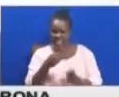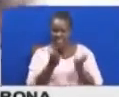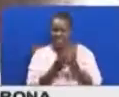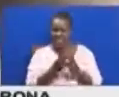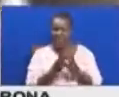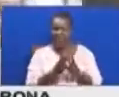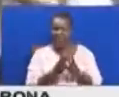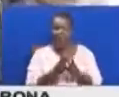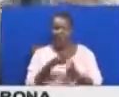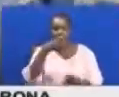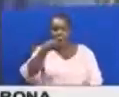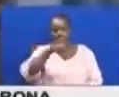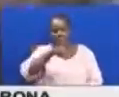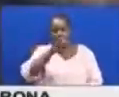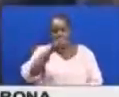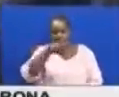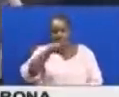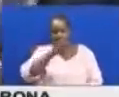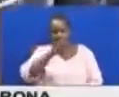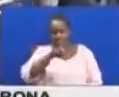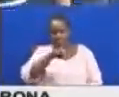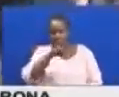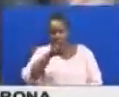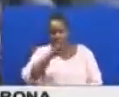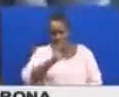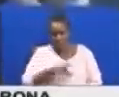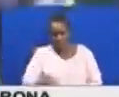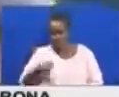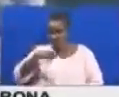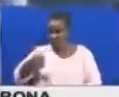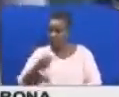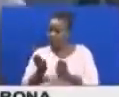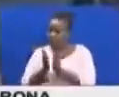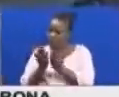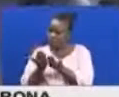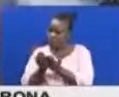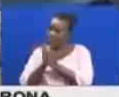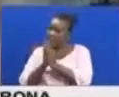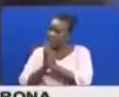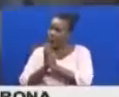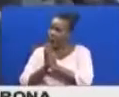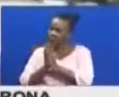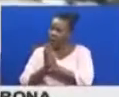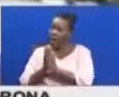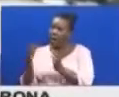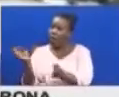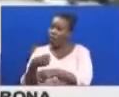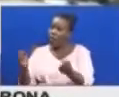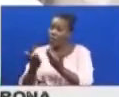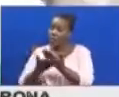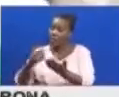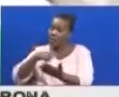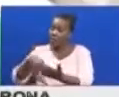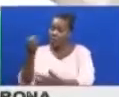kubwa. Sisi kama kanisa hapa la ECG tukiomba Mungu aweze kuingilia kati, Mungu aweze kuiponya nchi yetu dhidi ya ugonjwa wa